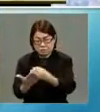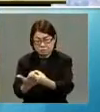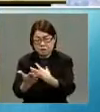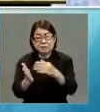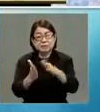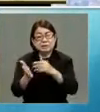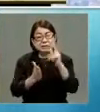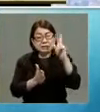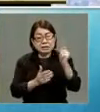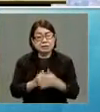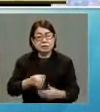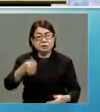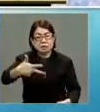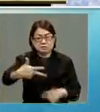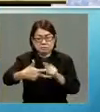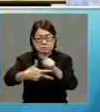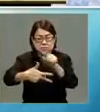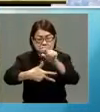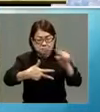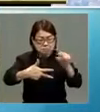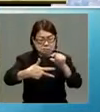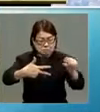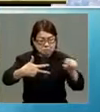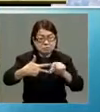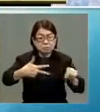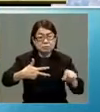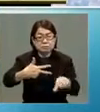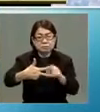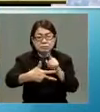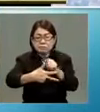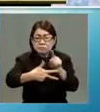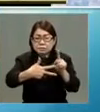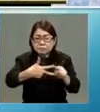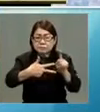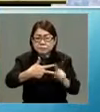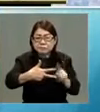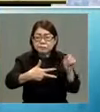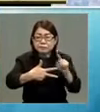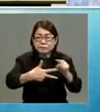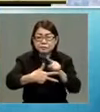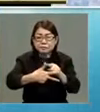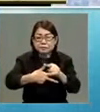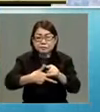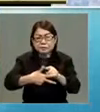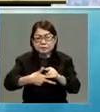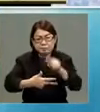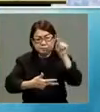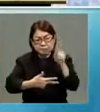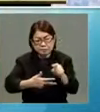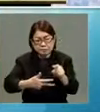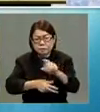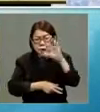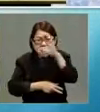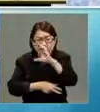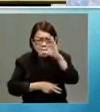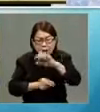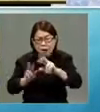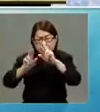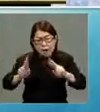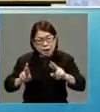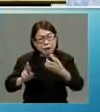จะเห็นอันนึงมีอยู่3เมนูนะครับที่สำคัญนะครับเมนูที่สำคัญที่อยู่ข้างบนก็คือการค้นหาร้านค้านะครับการ